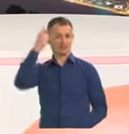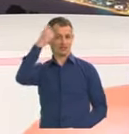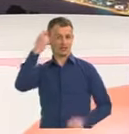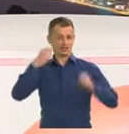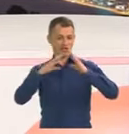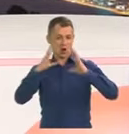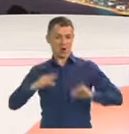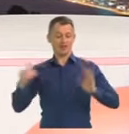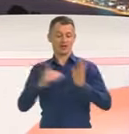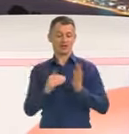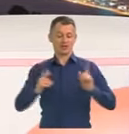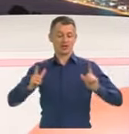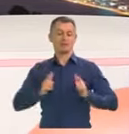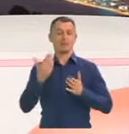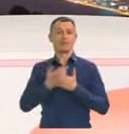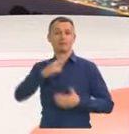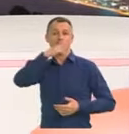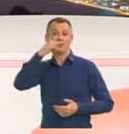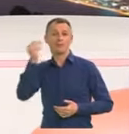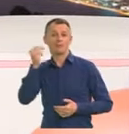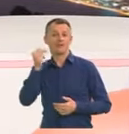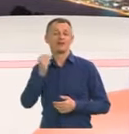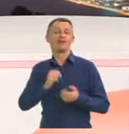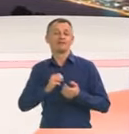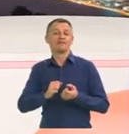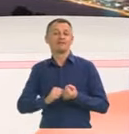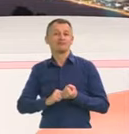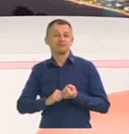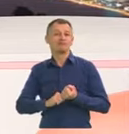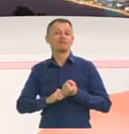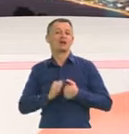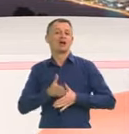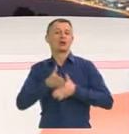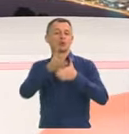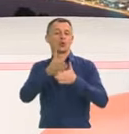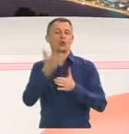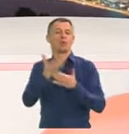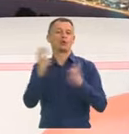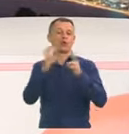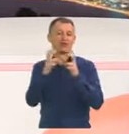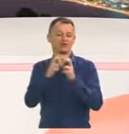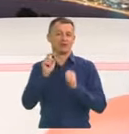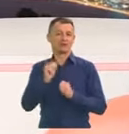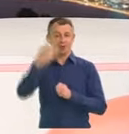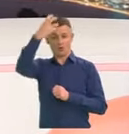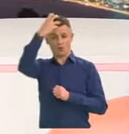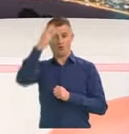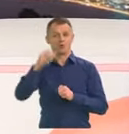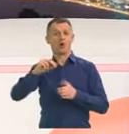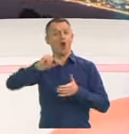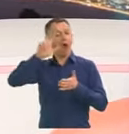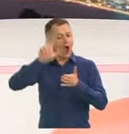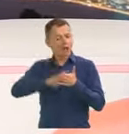Românii mai au de așteptat pentru a beneficia de compensarea la energie. Aceasta nu se va aplica retroactiv. Guvernul a adoptat în urmă cu puțin